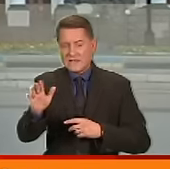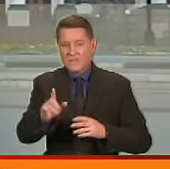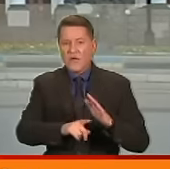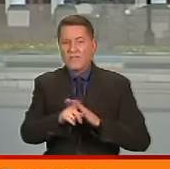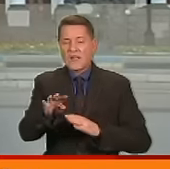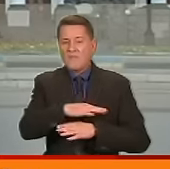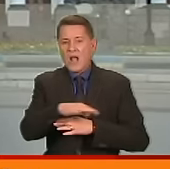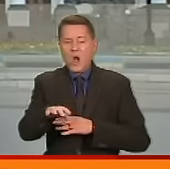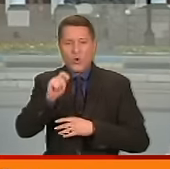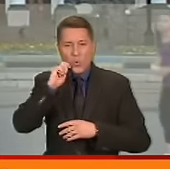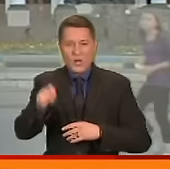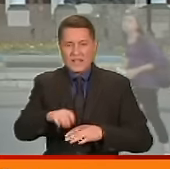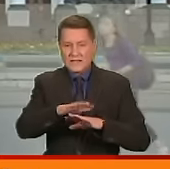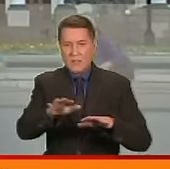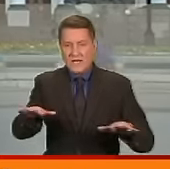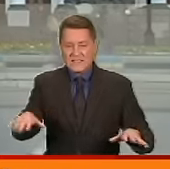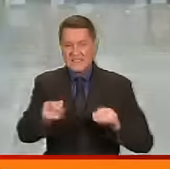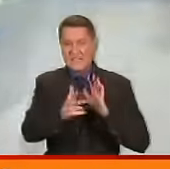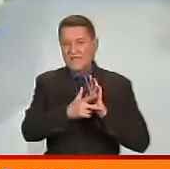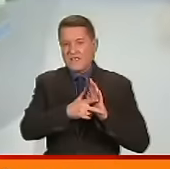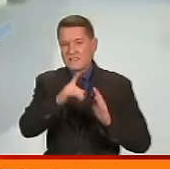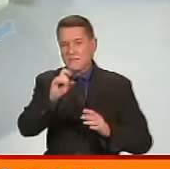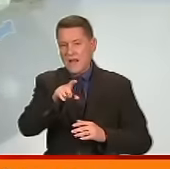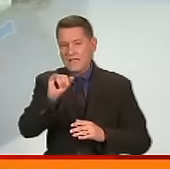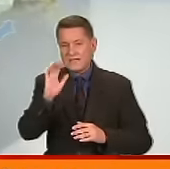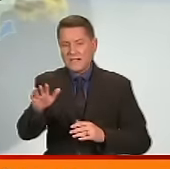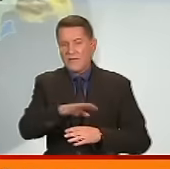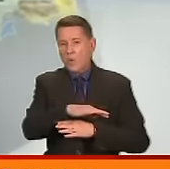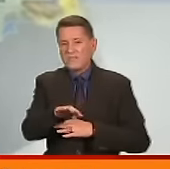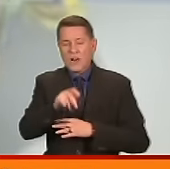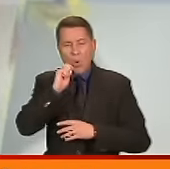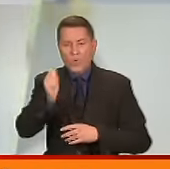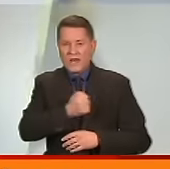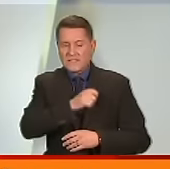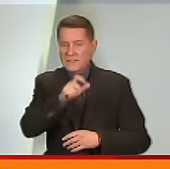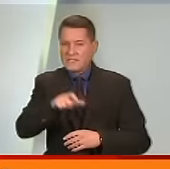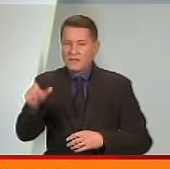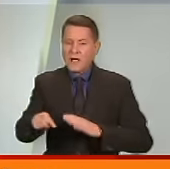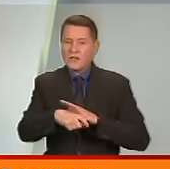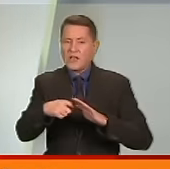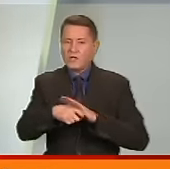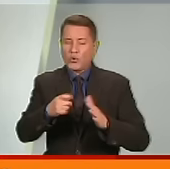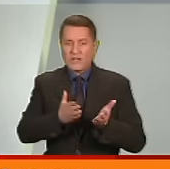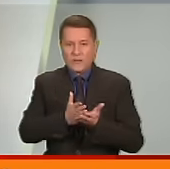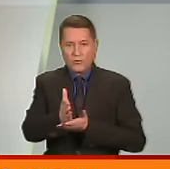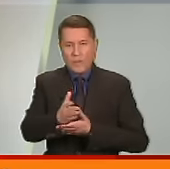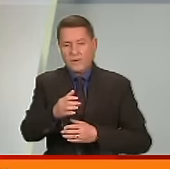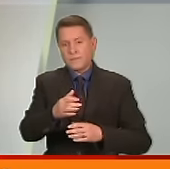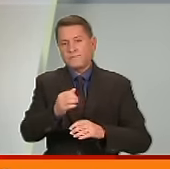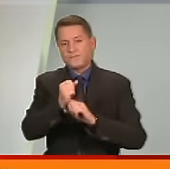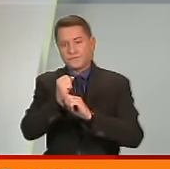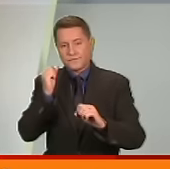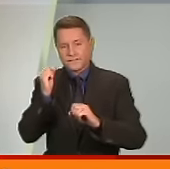вогонь по українських позиціях. 8 разів обстріляли українських солдатів на Донецькому напрямку. Зокрема, з гранатометів били